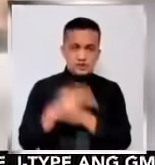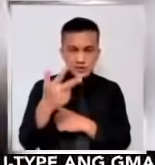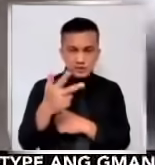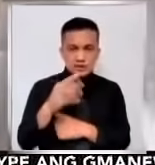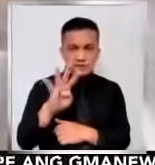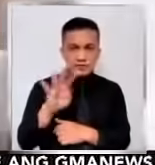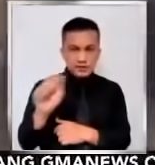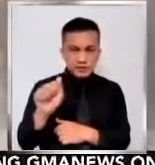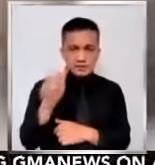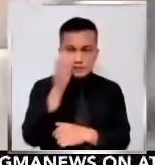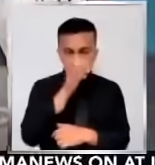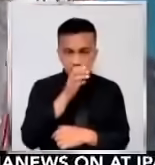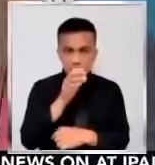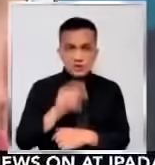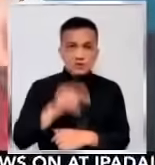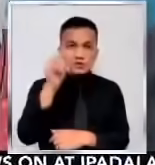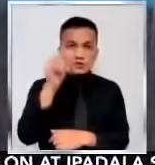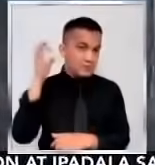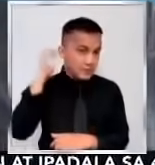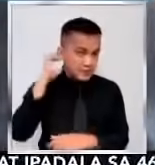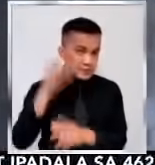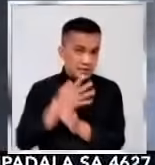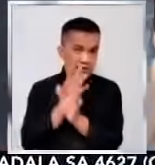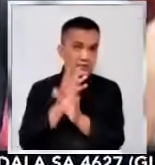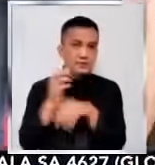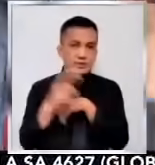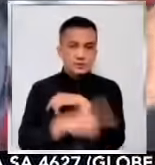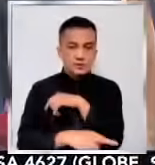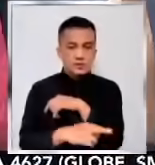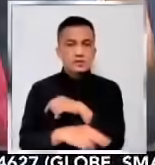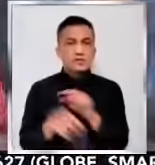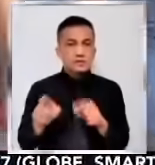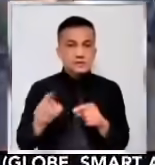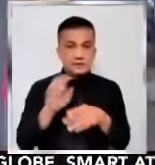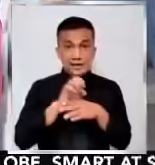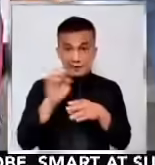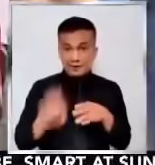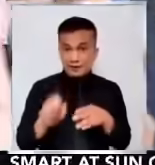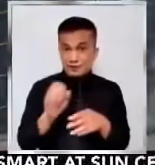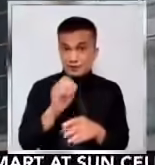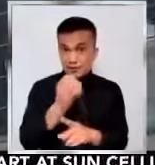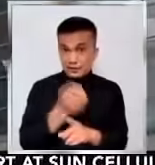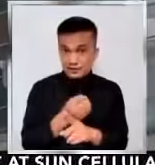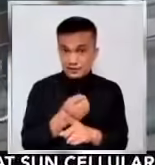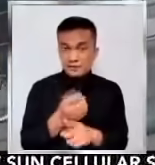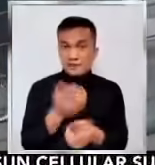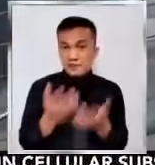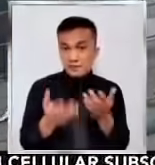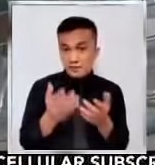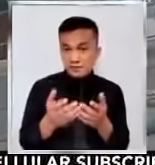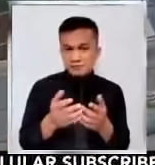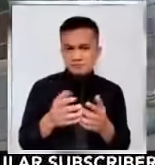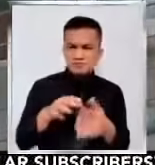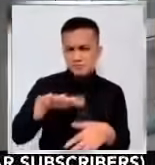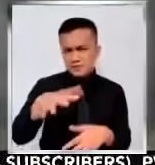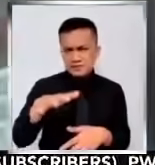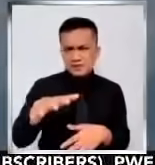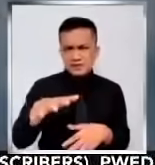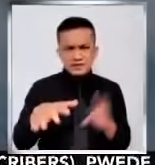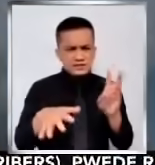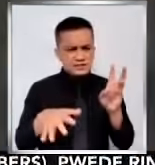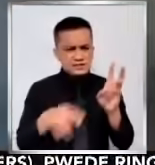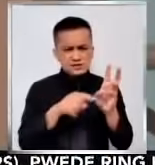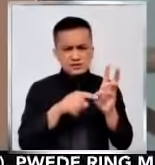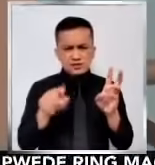Northern Mindanao at Davao Region. Kung kaya sa katapusan ng Oktubre, malamang ay maglaro na lamang daw sa 6,000 to 8,000 ang daily